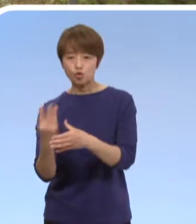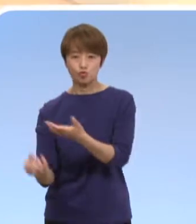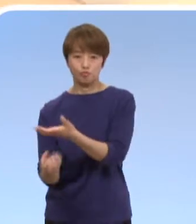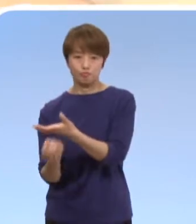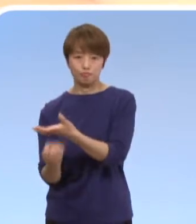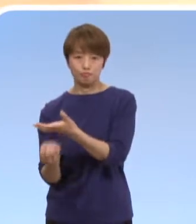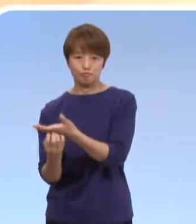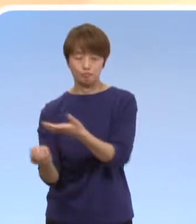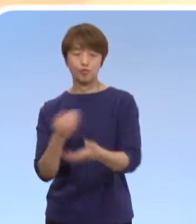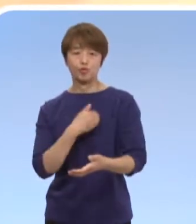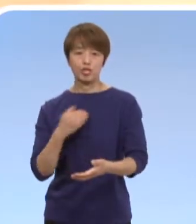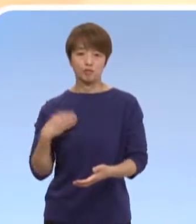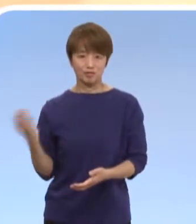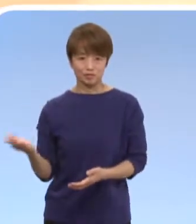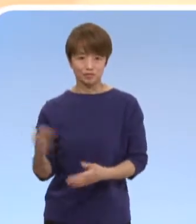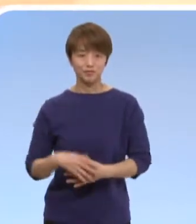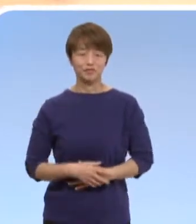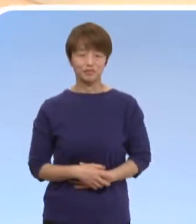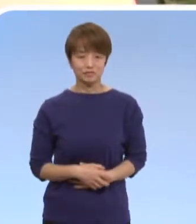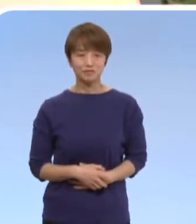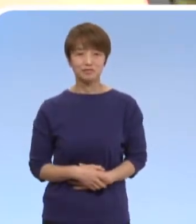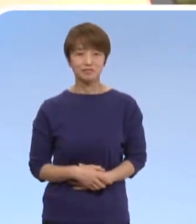ですね。それでは、